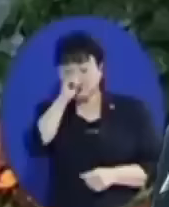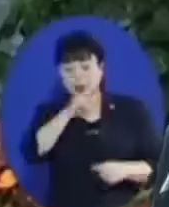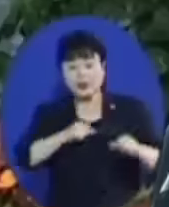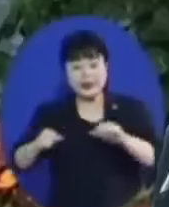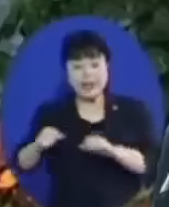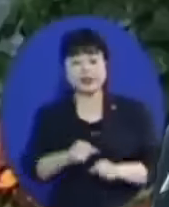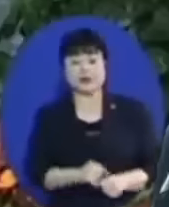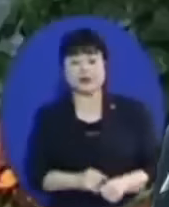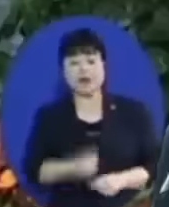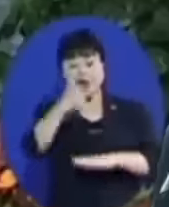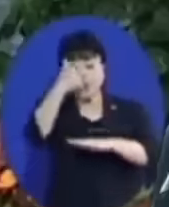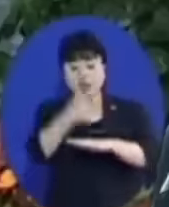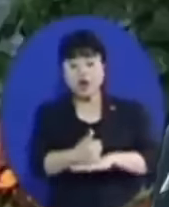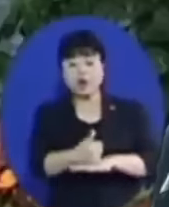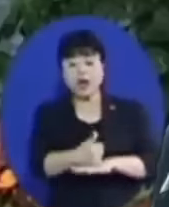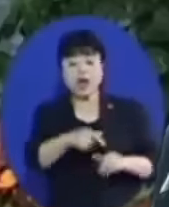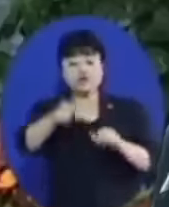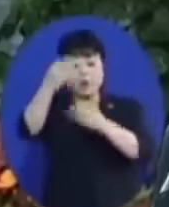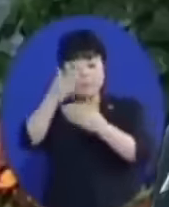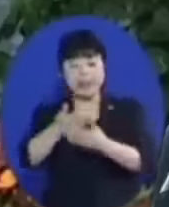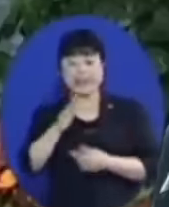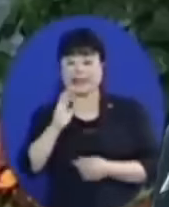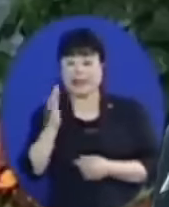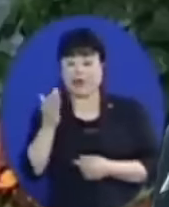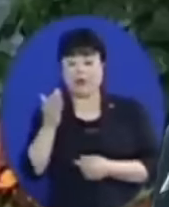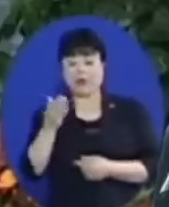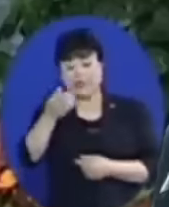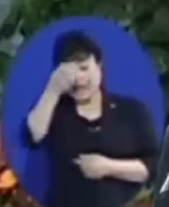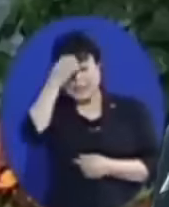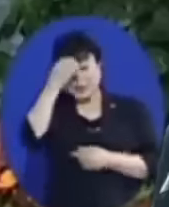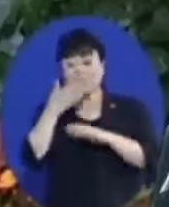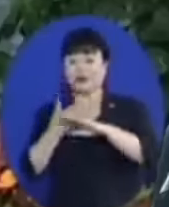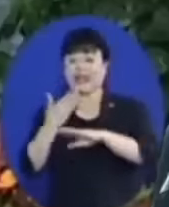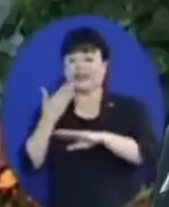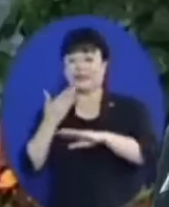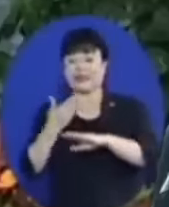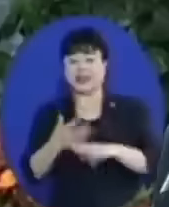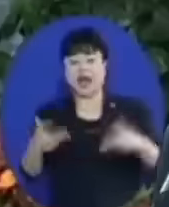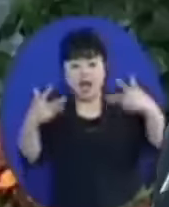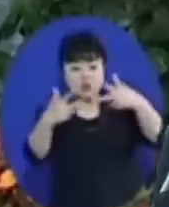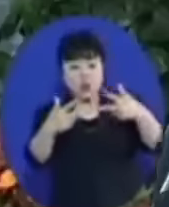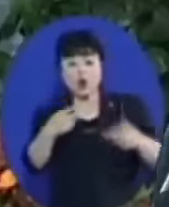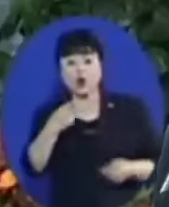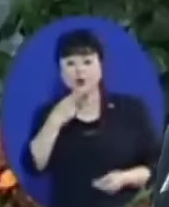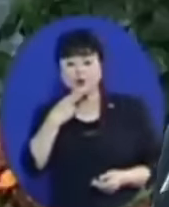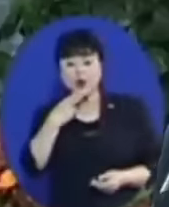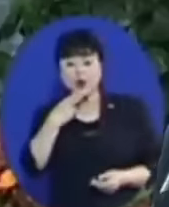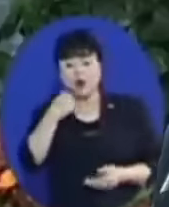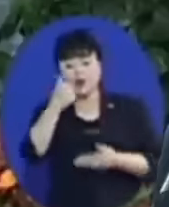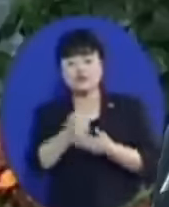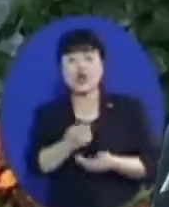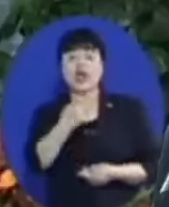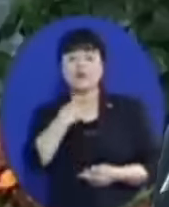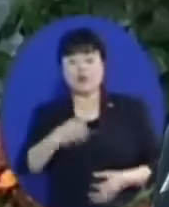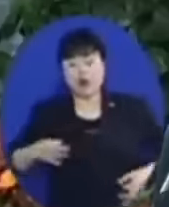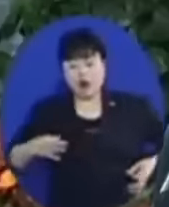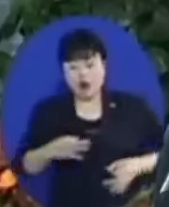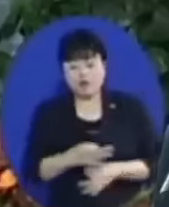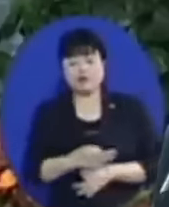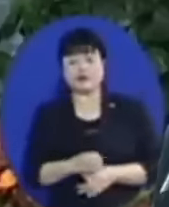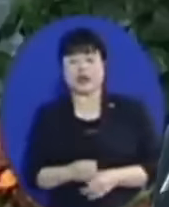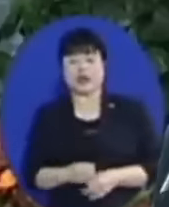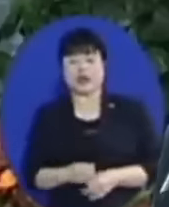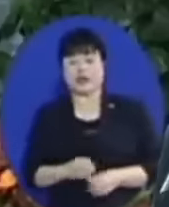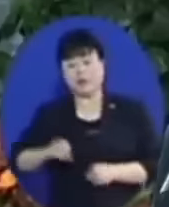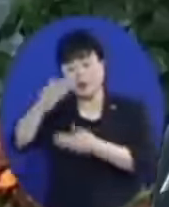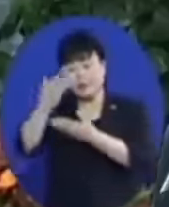행위의 결과로 구원을 받는다고 합니다. 그러나 기독교는 조건이 없습니다. 죄를 짓고 불의하고 추악하고